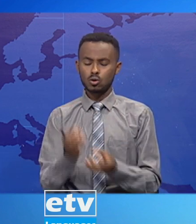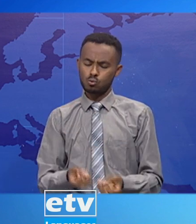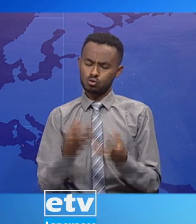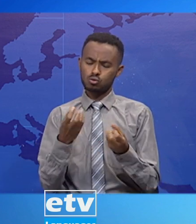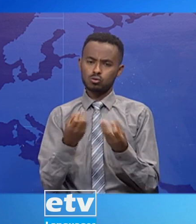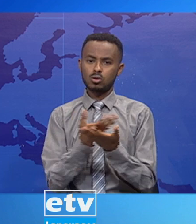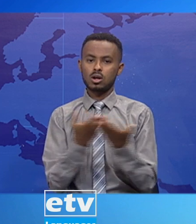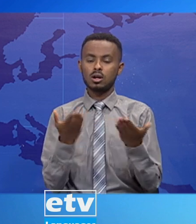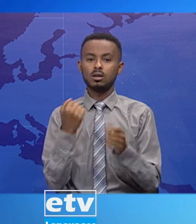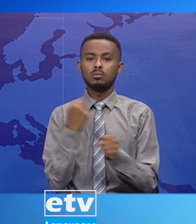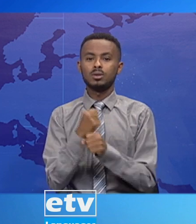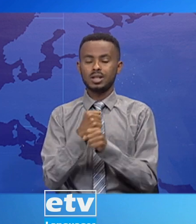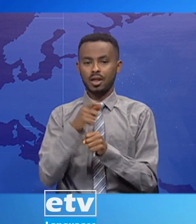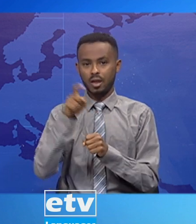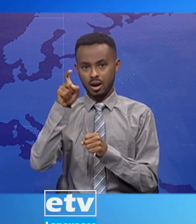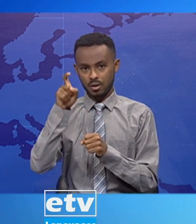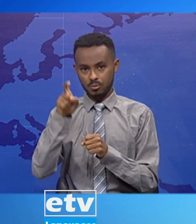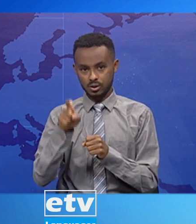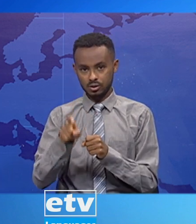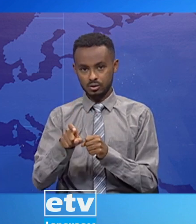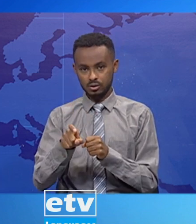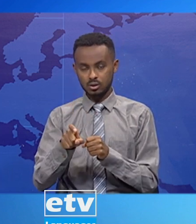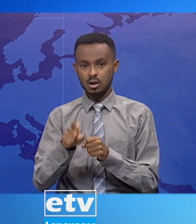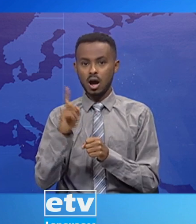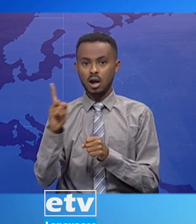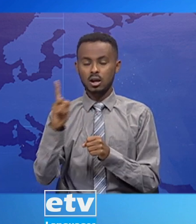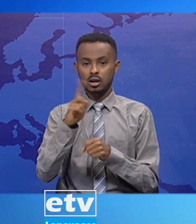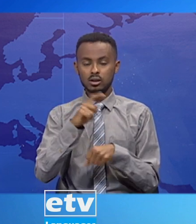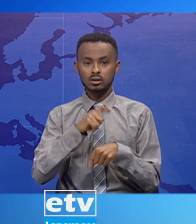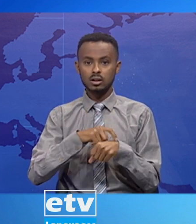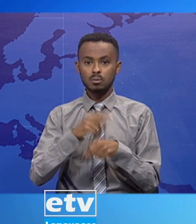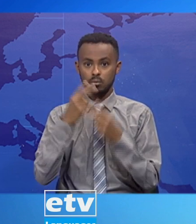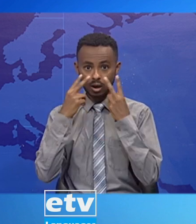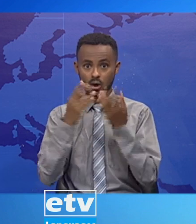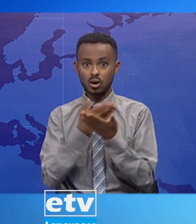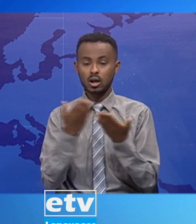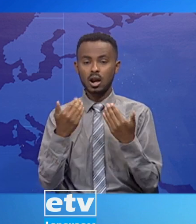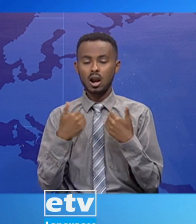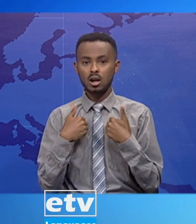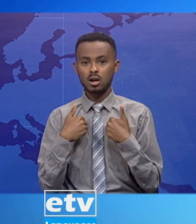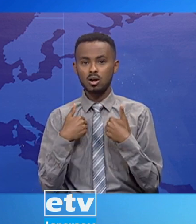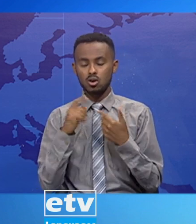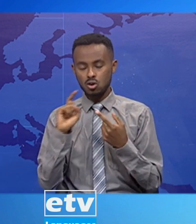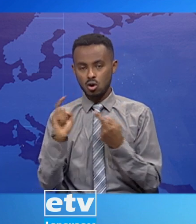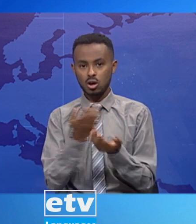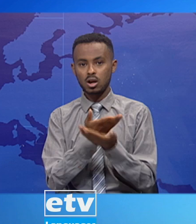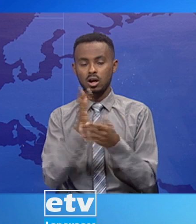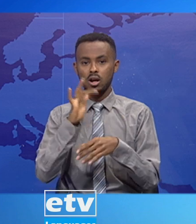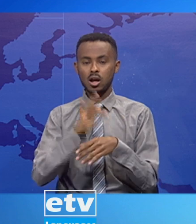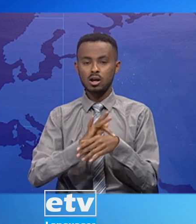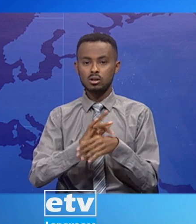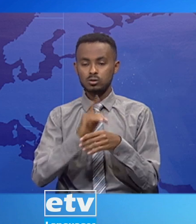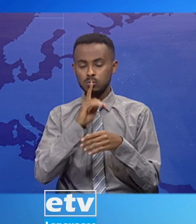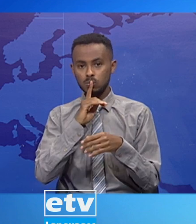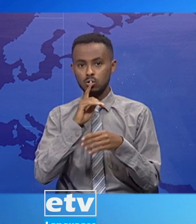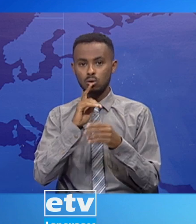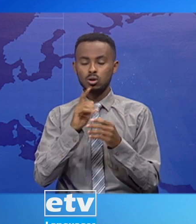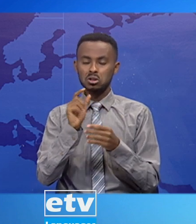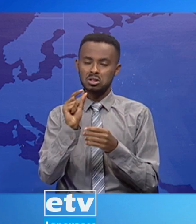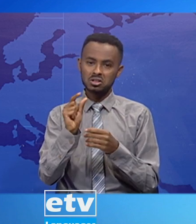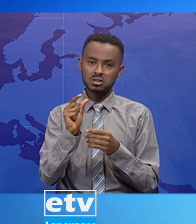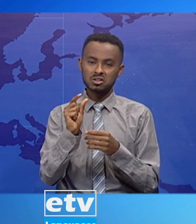ብዙ ነገር መሰራት አለበት። አንዳንዴ ምናየው ነገር አለ የሆነ ነገር ላይ ዝም ብሎ